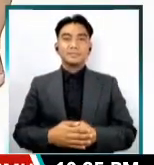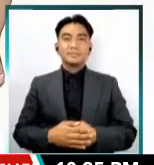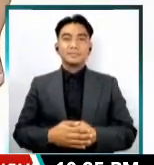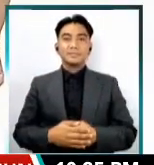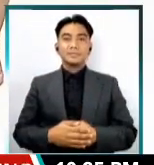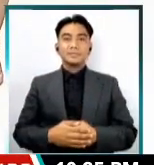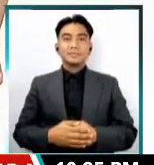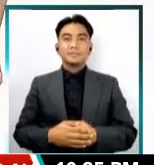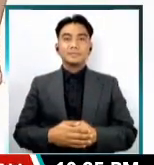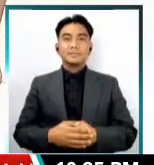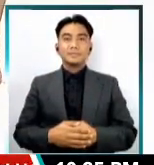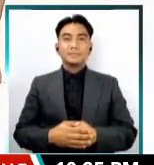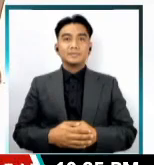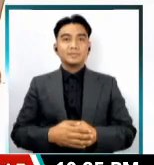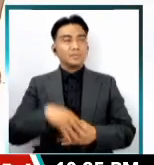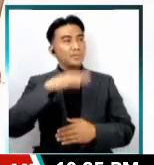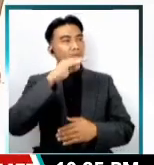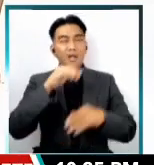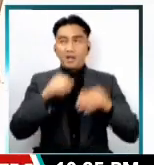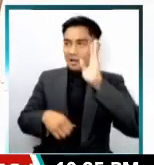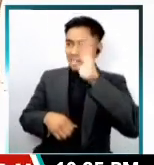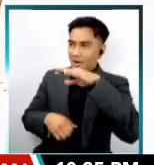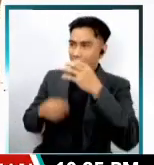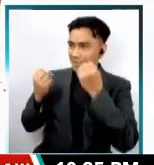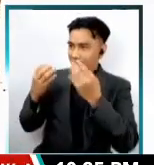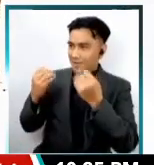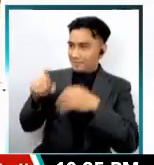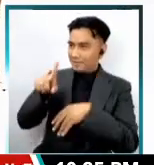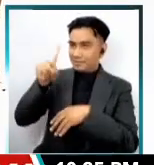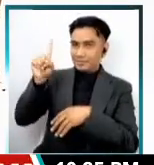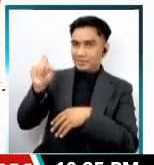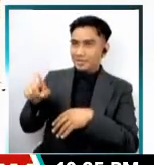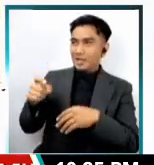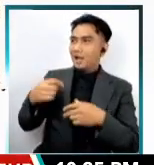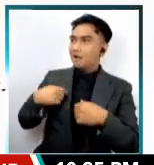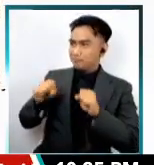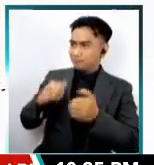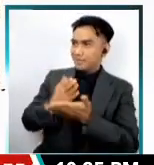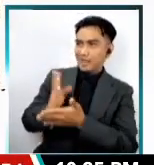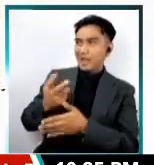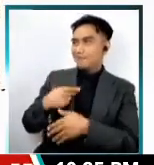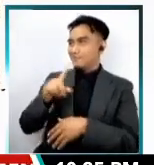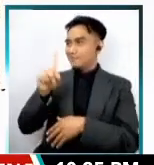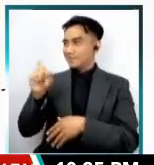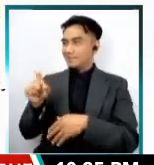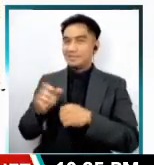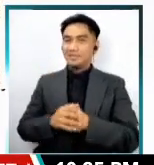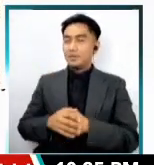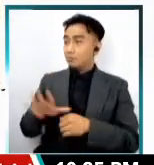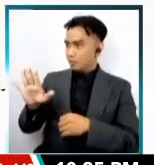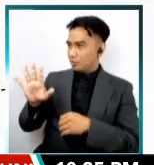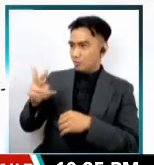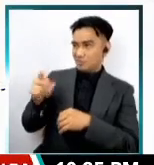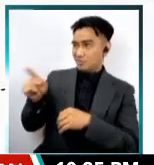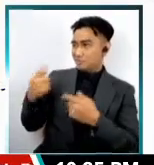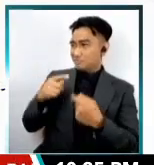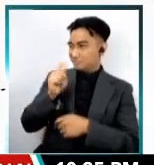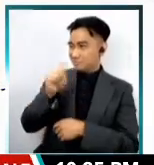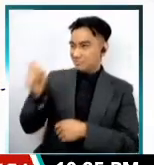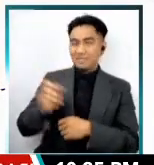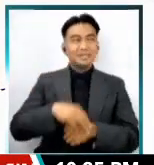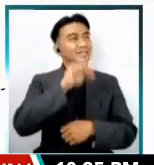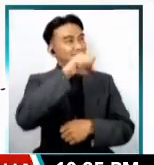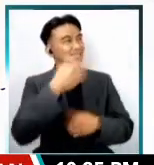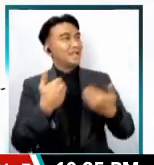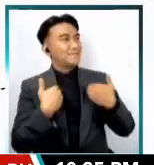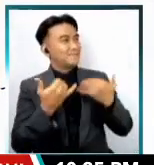ito, Atom. Mm. Marami kasing nagtatanong. I have the privilege of asking okay. you. Kailan ka daw magti-TikTok? Meron na.